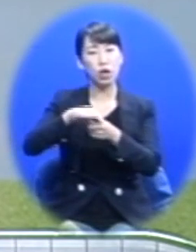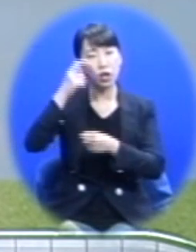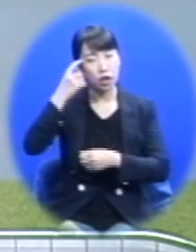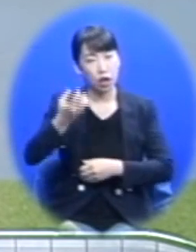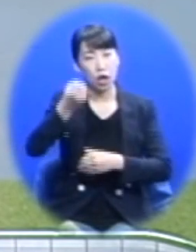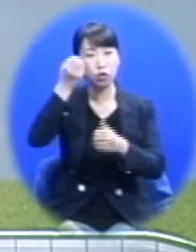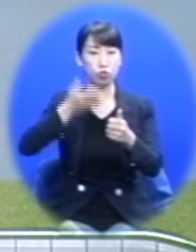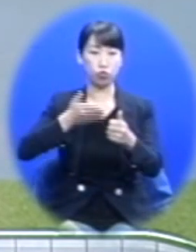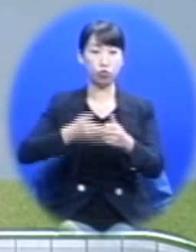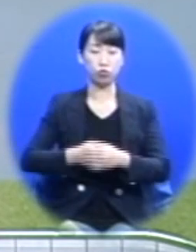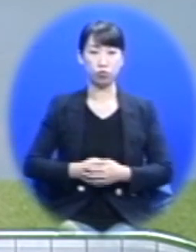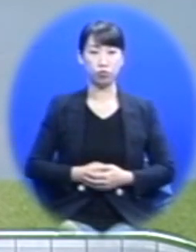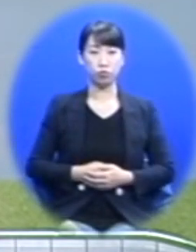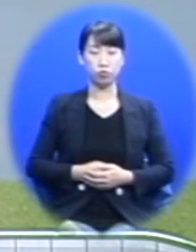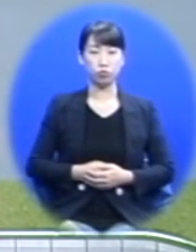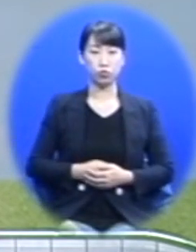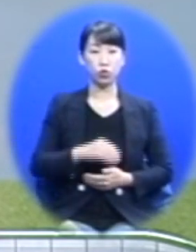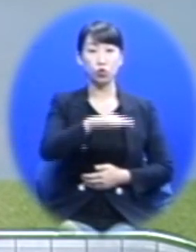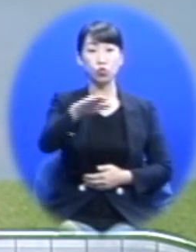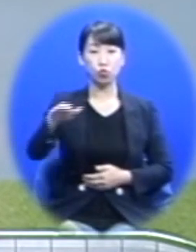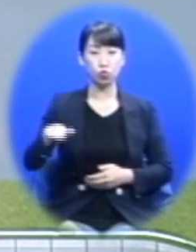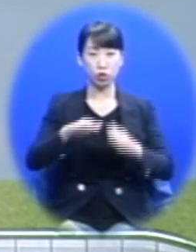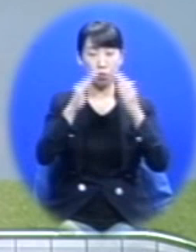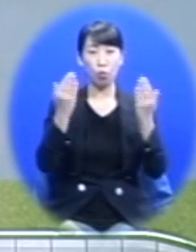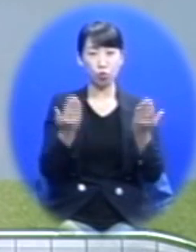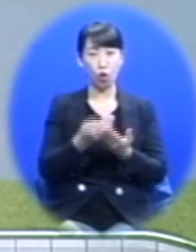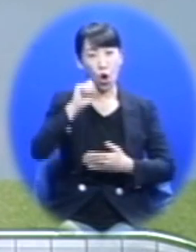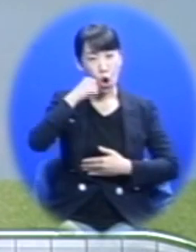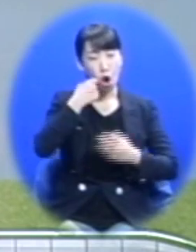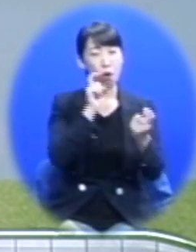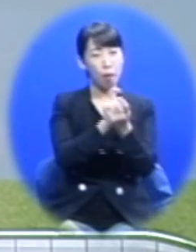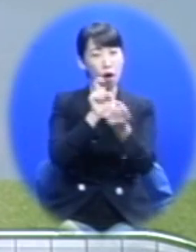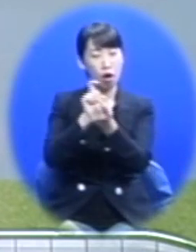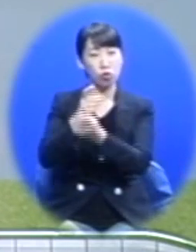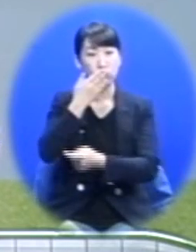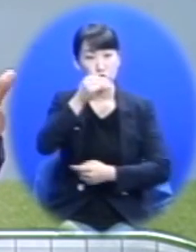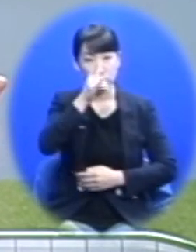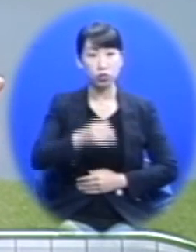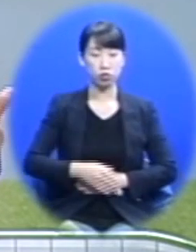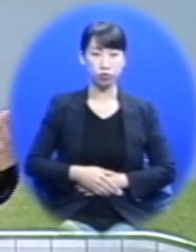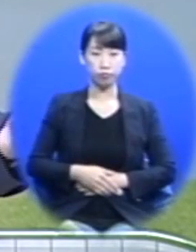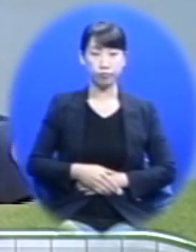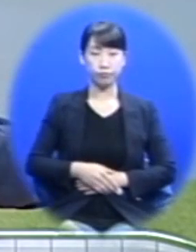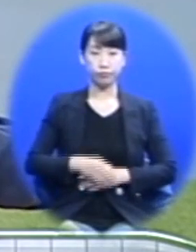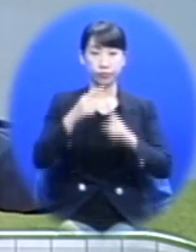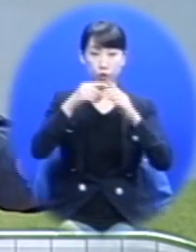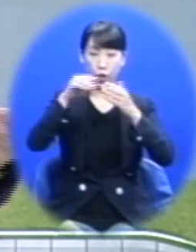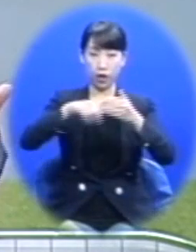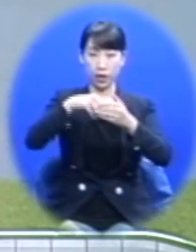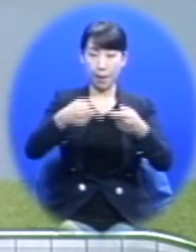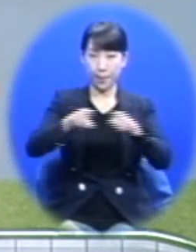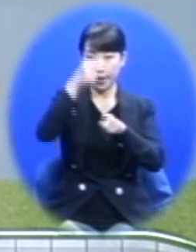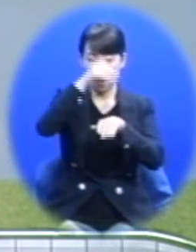합니다. 우리는 다 돌아가면서 이런 경우를 만나게 됩니다. 교회에서 함께 예배드리고 기도할 때